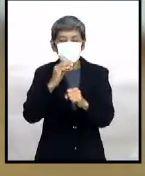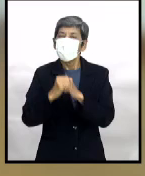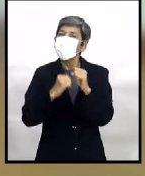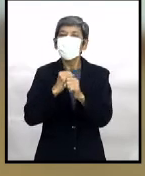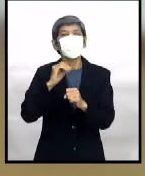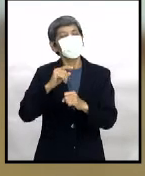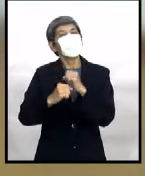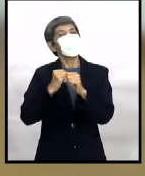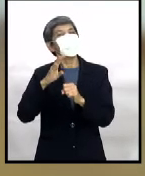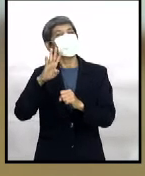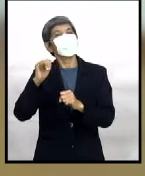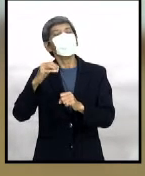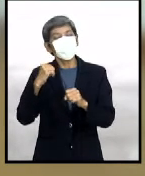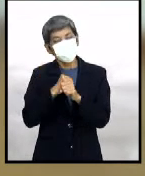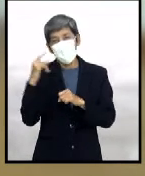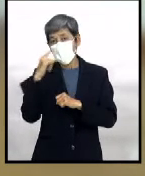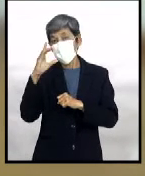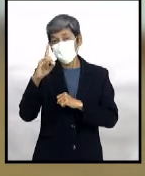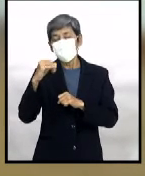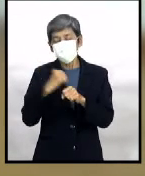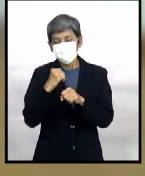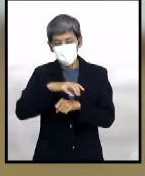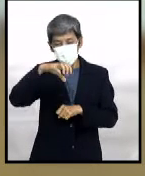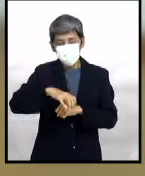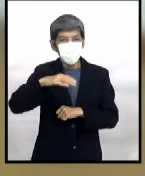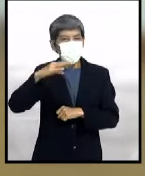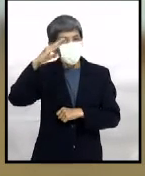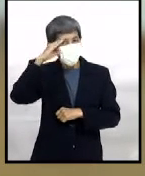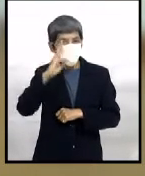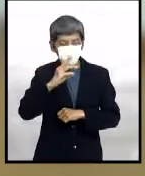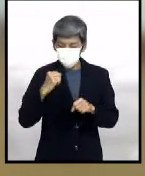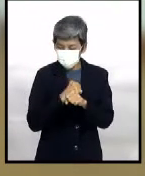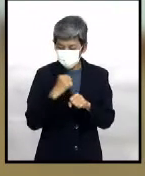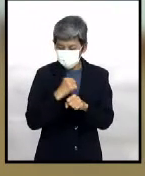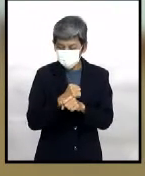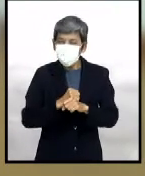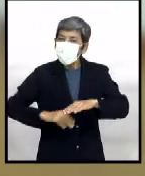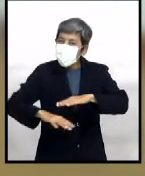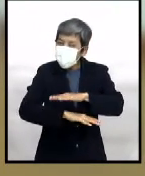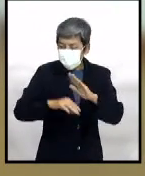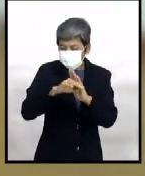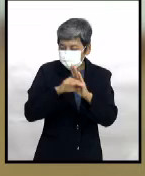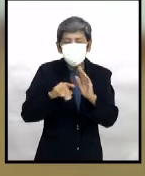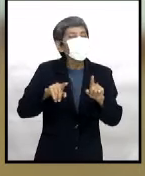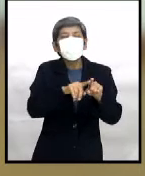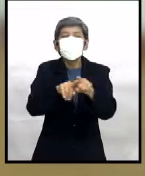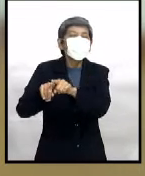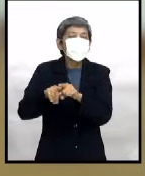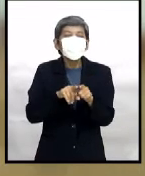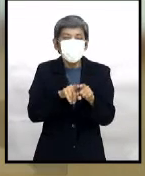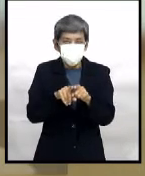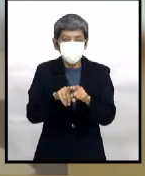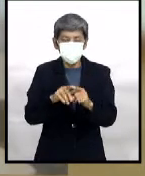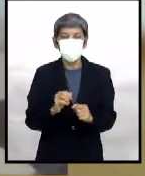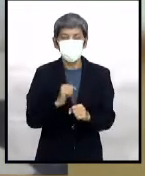40ก็เลยเรียนฝึกที่ดอนเมืองเรียนที่กองบิน6ตั้งแต่สิทธิการบินเรียนภาคทฤษฎีเรียนอะไรมาเหมือนทุกอย่างเหมือนปกติทุก